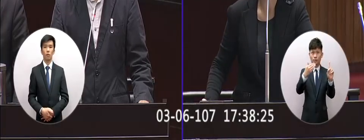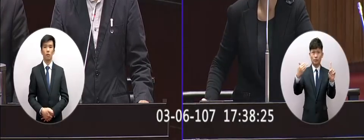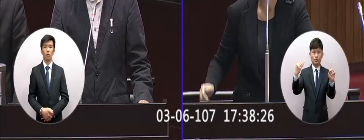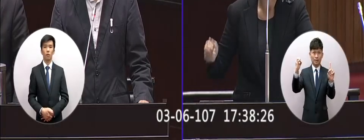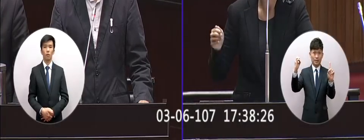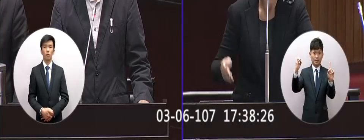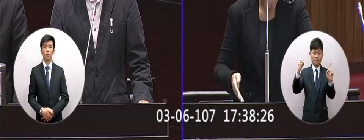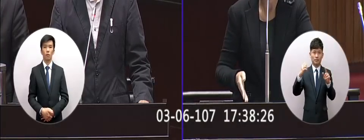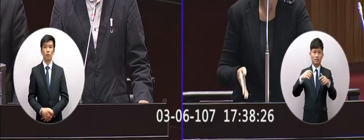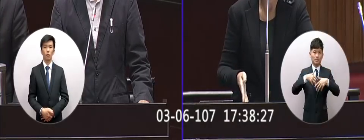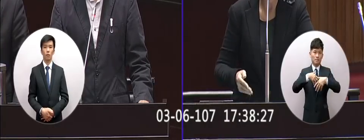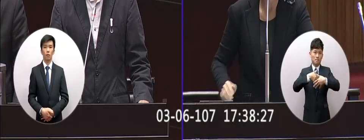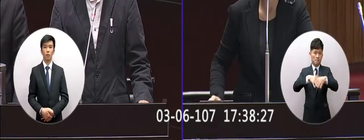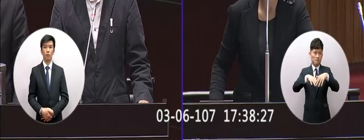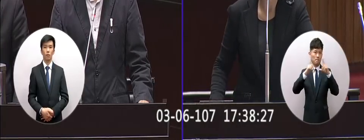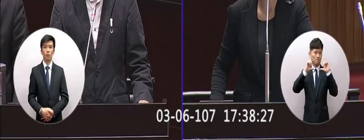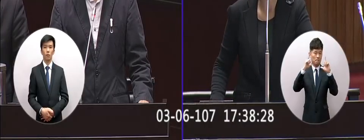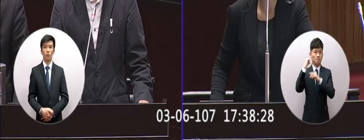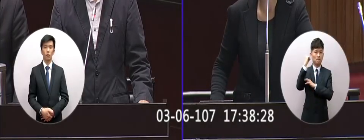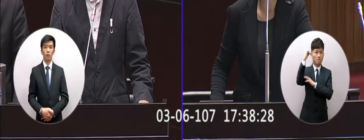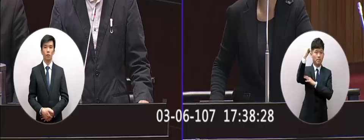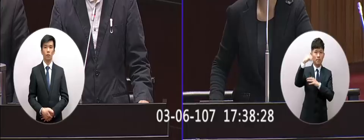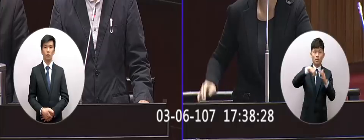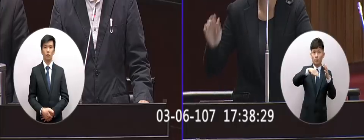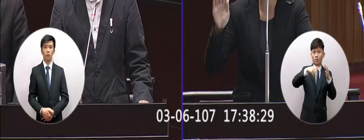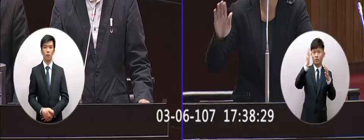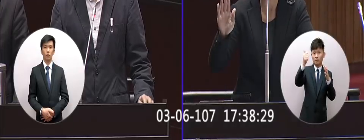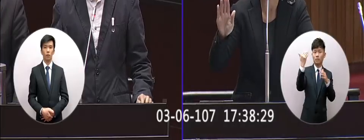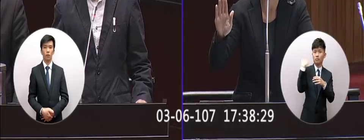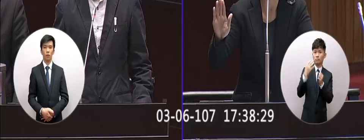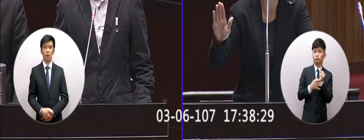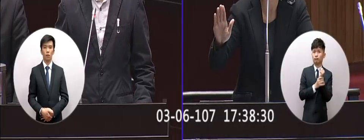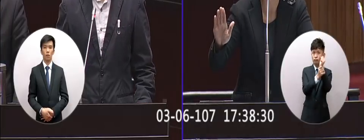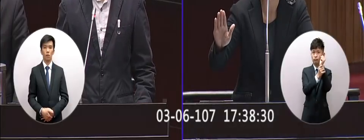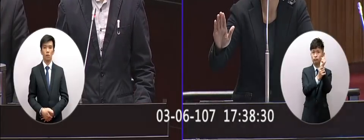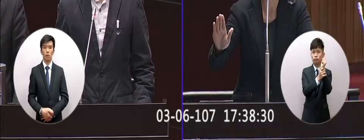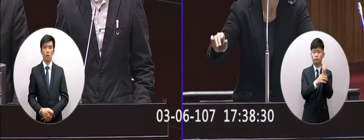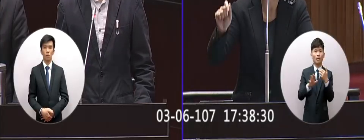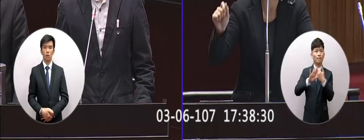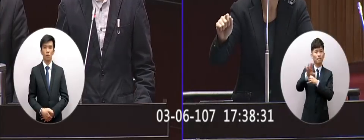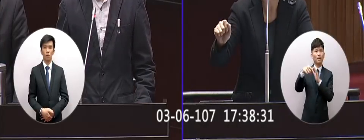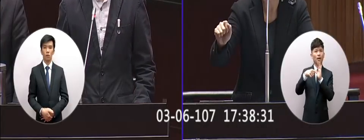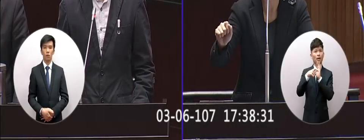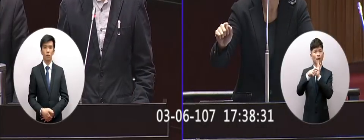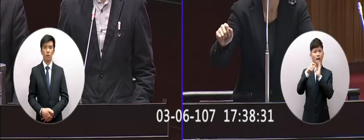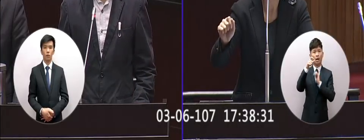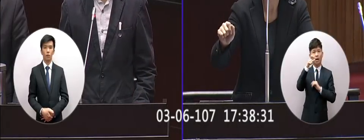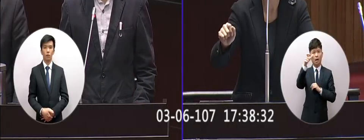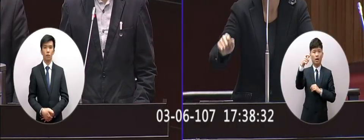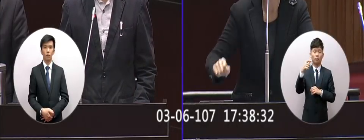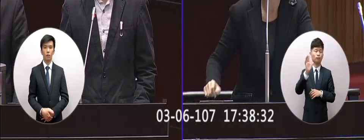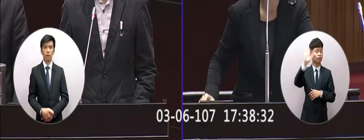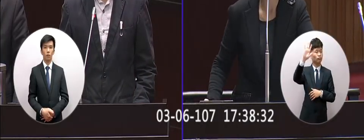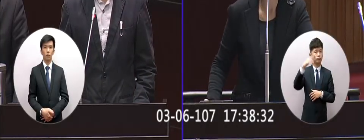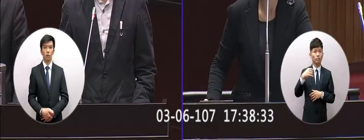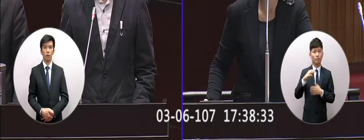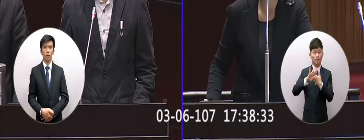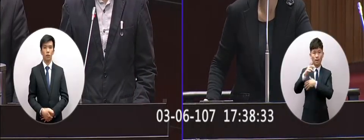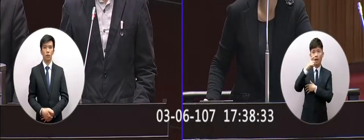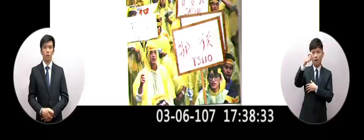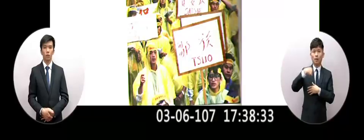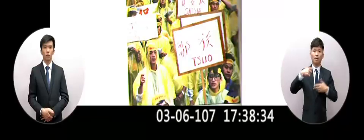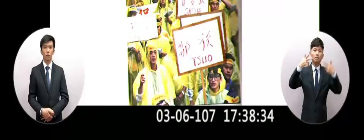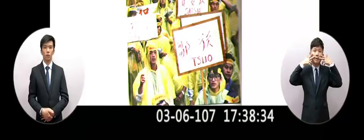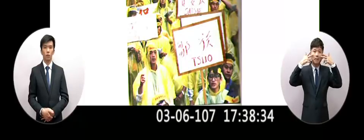头，院长当年也非常的支持，我们就是拒绝他称，我们不要人家叫我是番